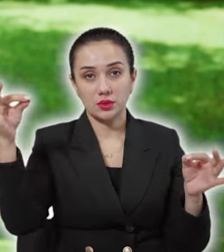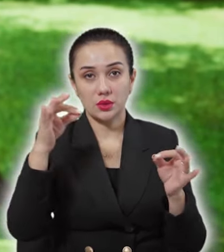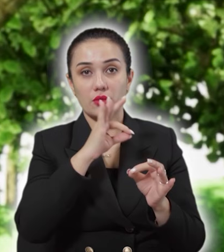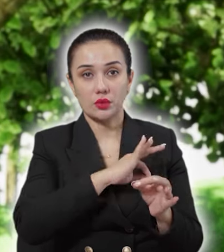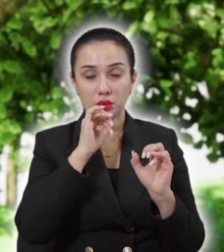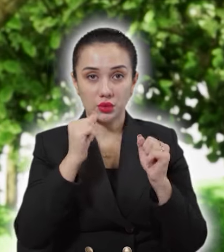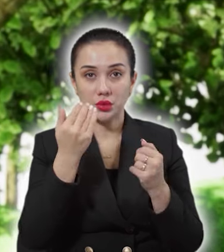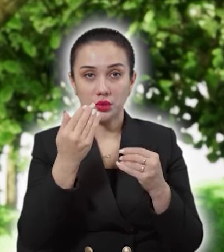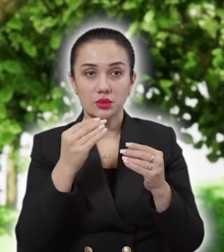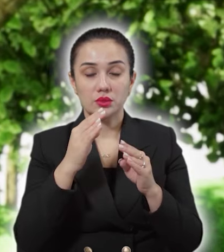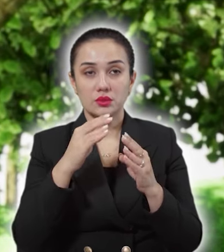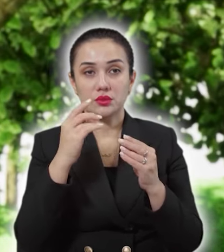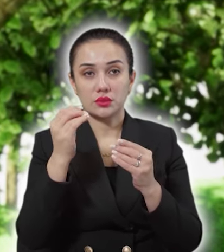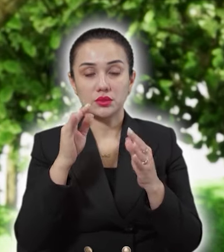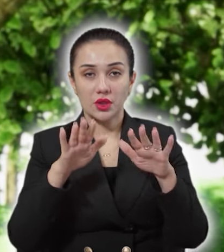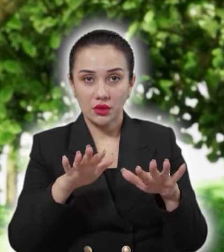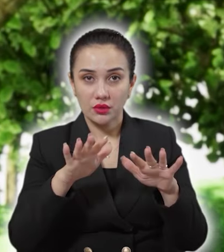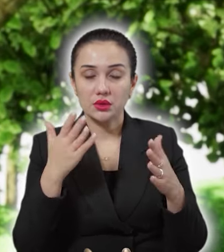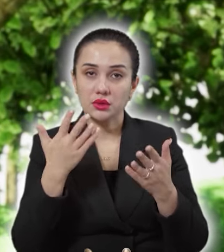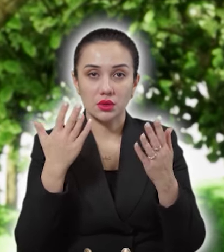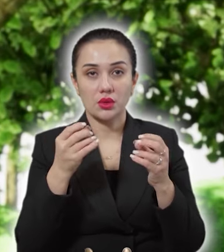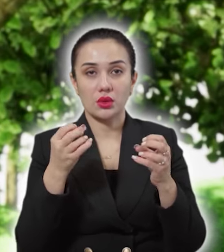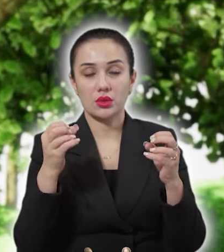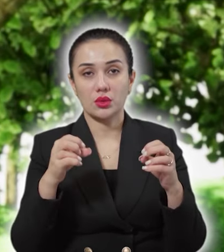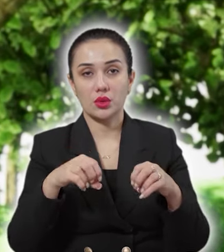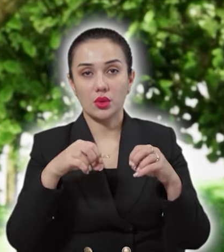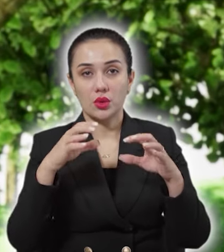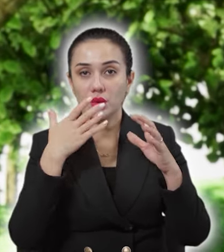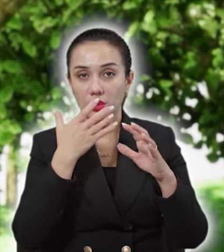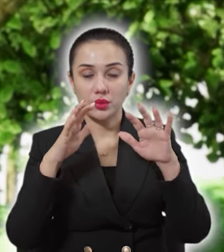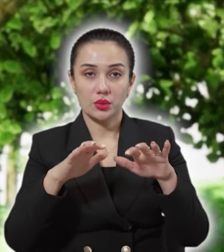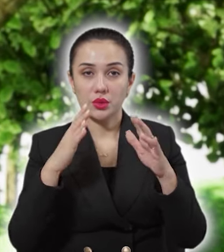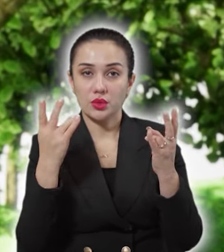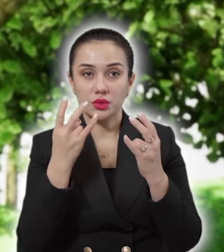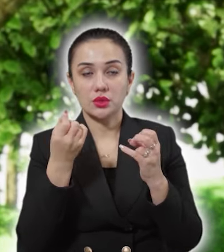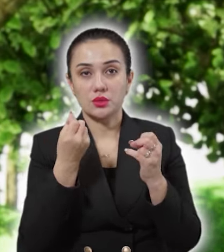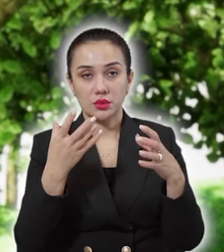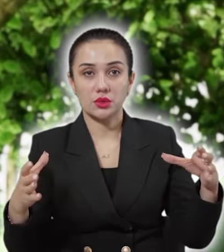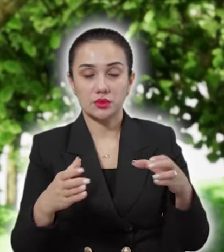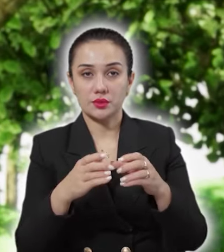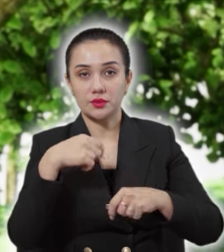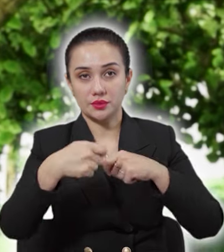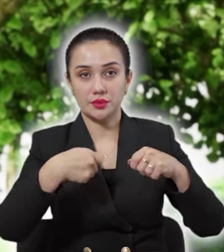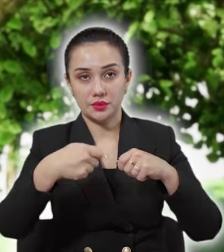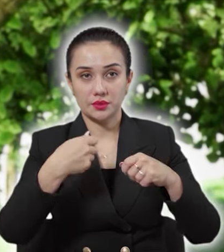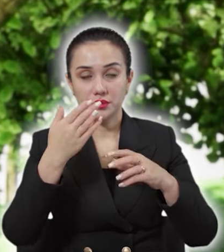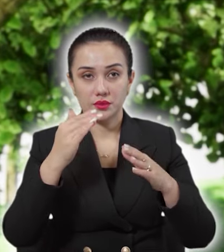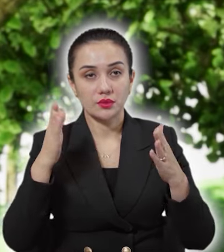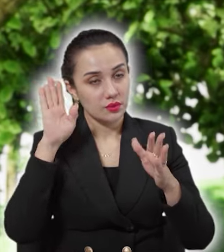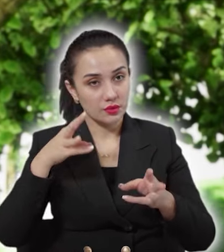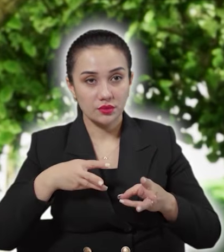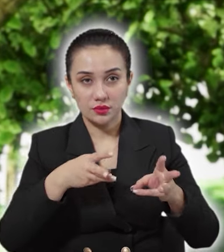mumkin, lekin ularni nashlash, ya'ni ivitish yoki bog'lash kerak. Novdalarni ivitish uchun bir dasta qilib